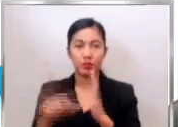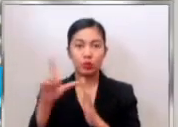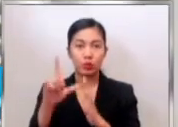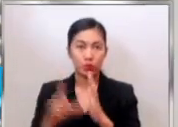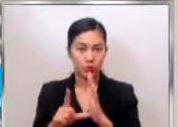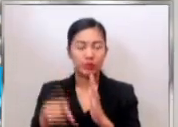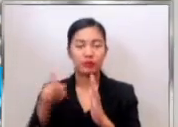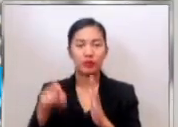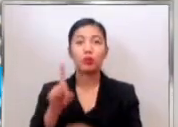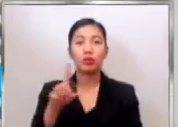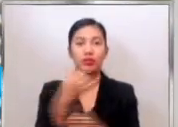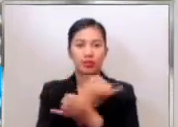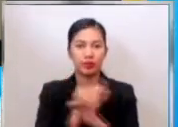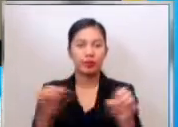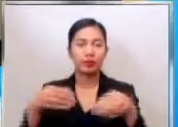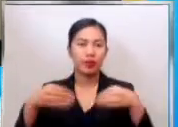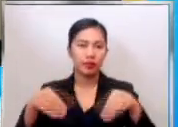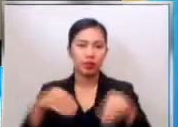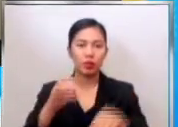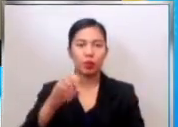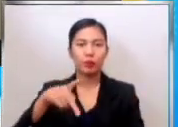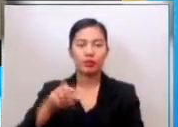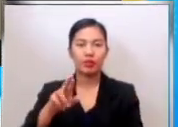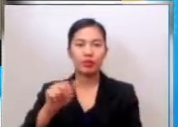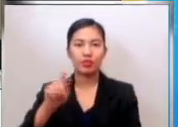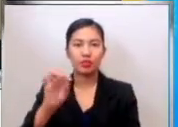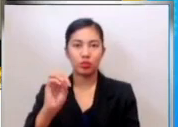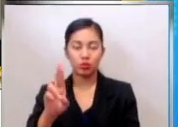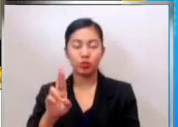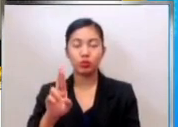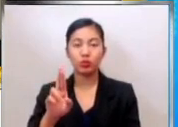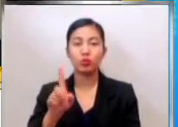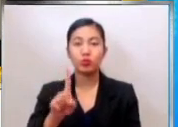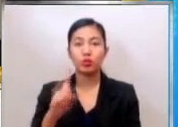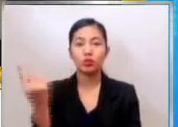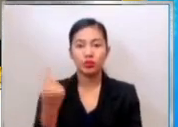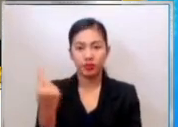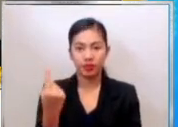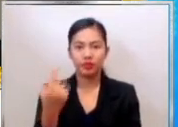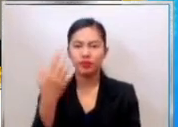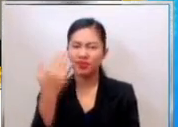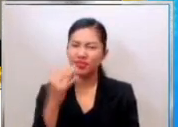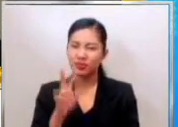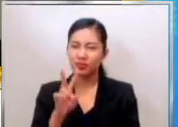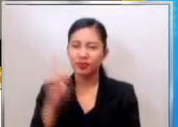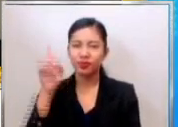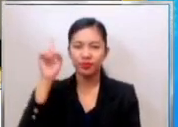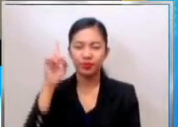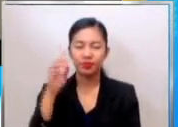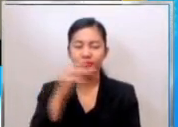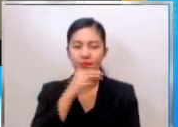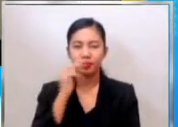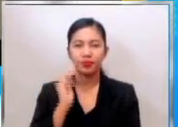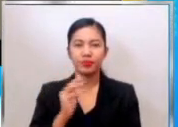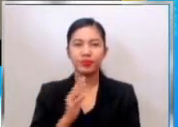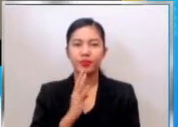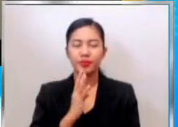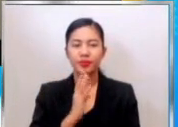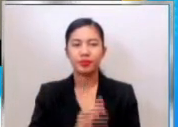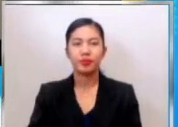independent market operator ng WESM. Sinindikato ang mga nasa kapangyarihan ang EPIRA Law.